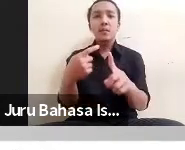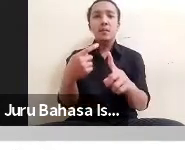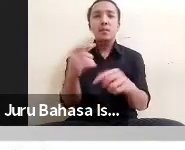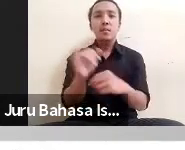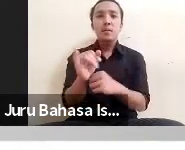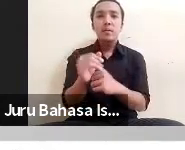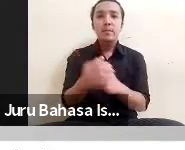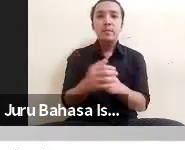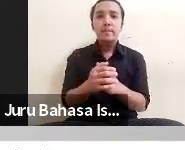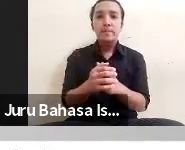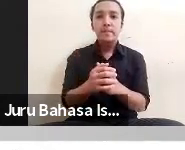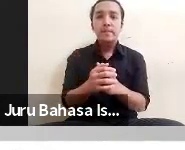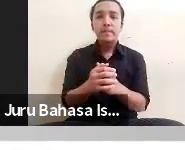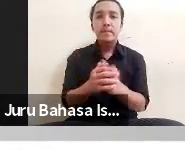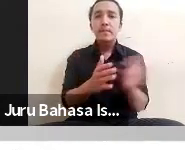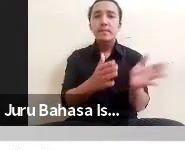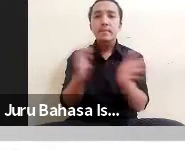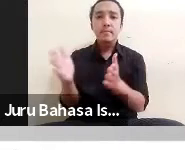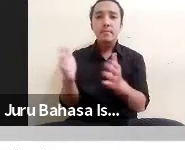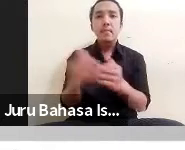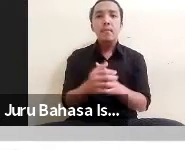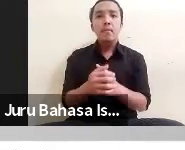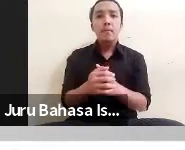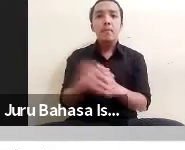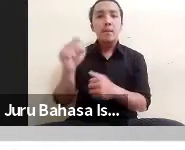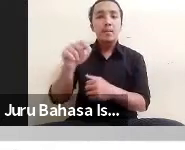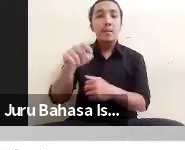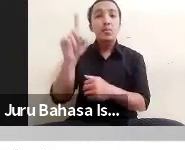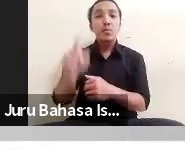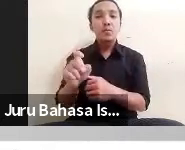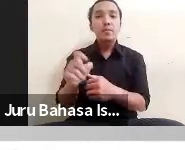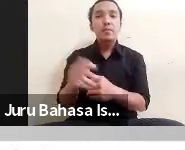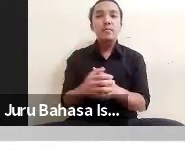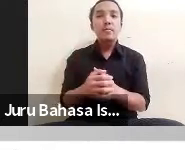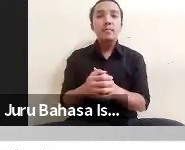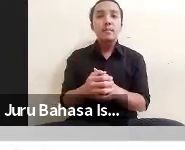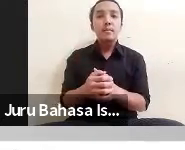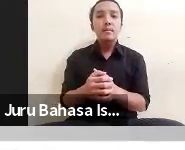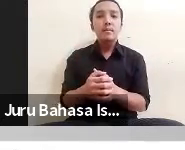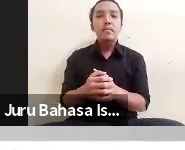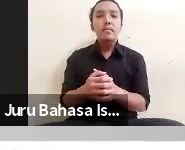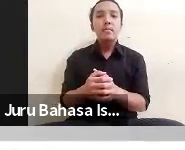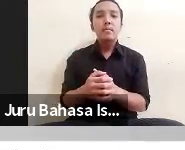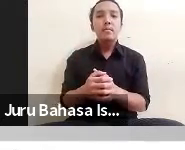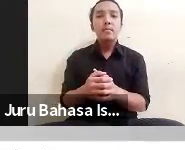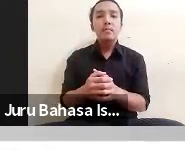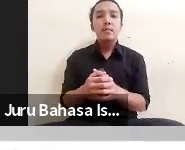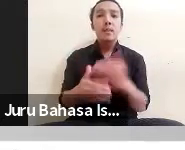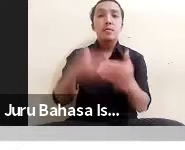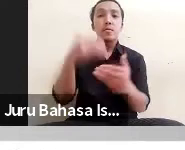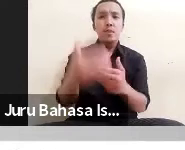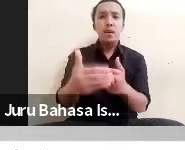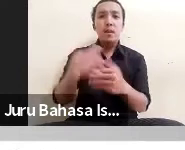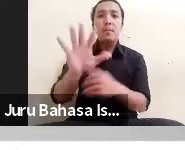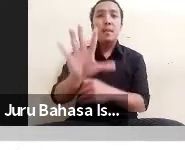lain gitu. Jadi ini juga perlu mendapat perhatian. Kemudian yang kelima adalah